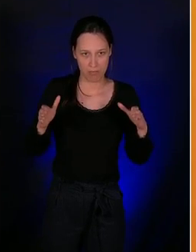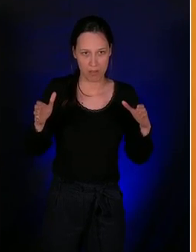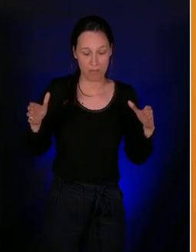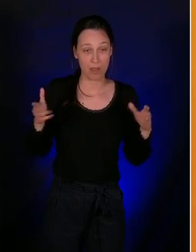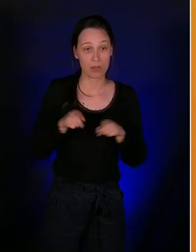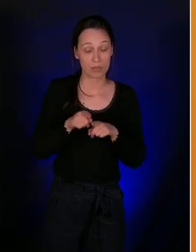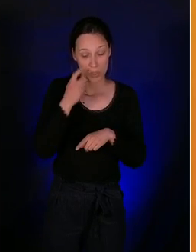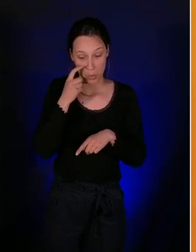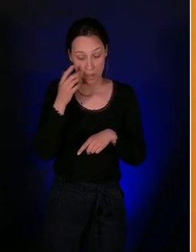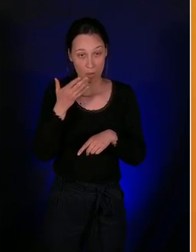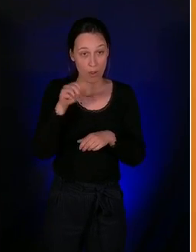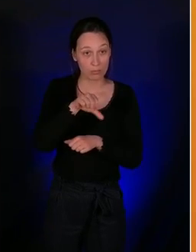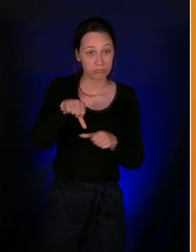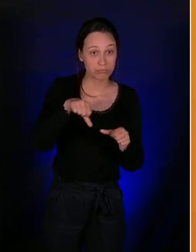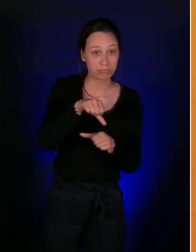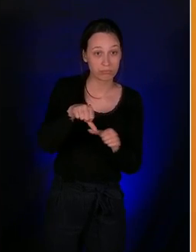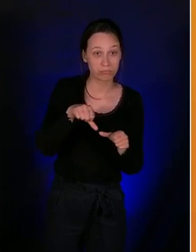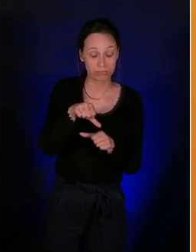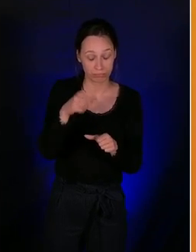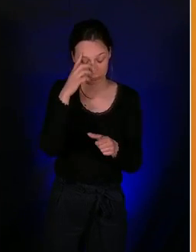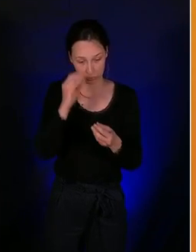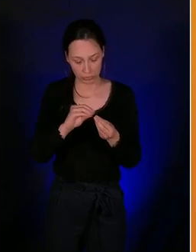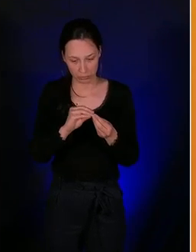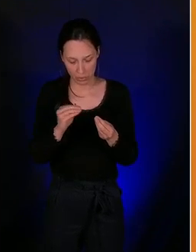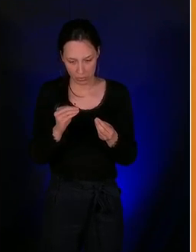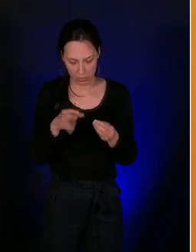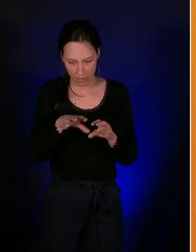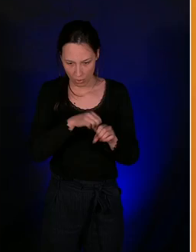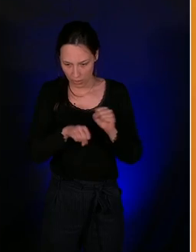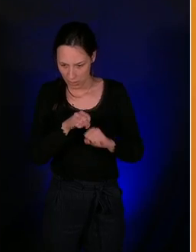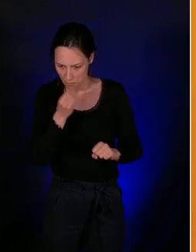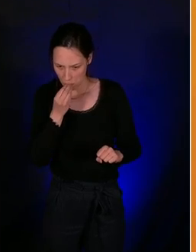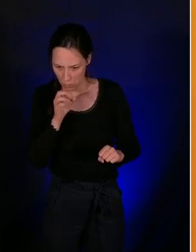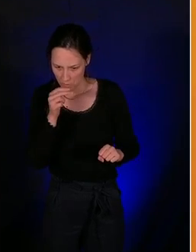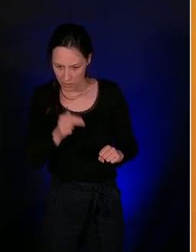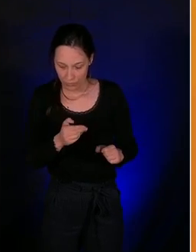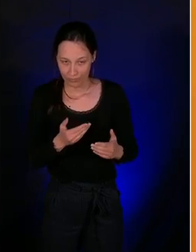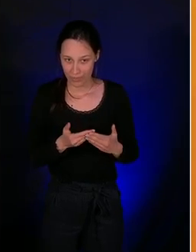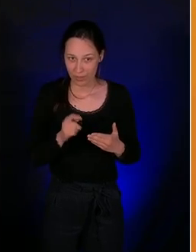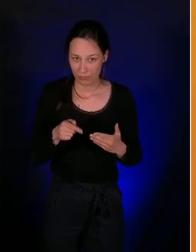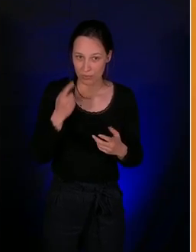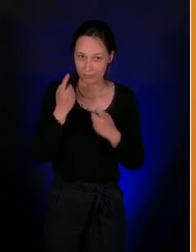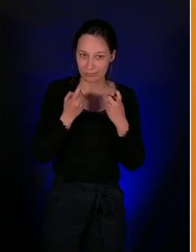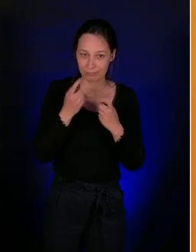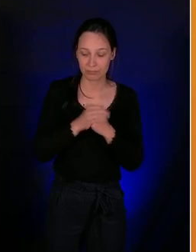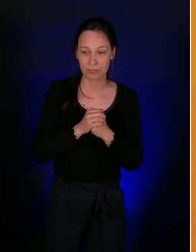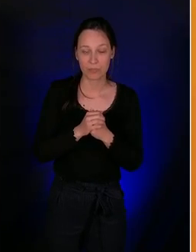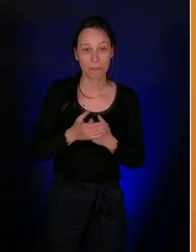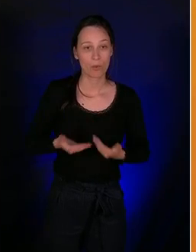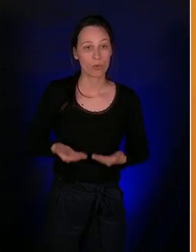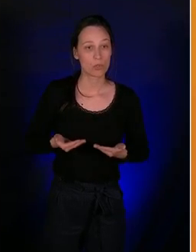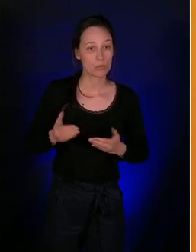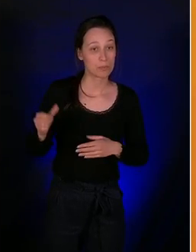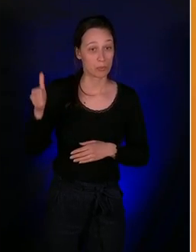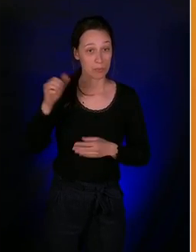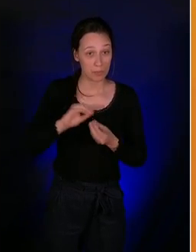question de nos modes de structuration et d'adaptation au salariat dans toutes ses formes. La difficulté principale qu'on a aujourd'hui, elle relève du